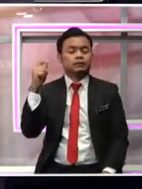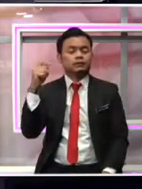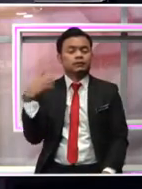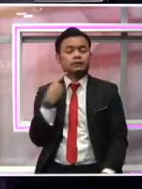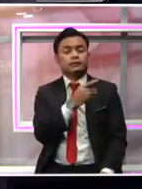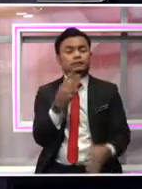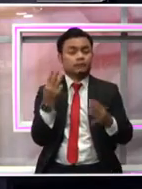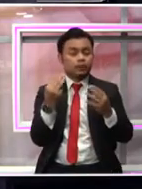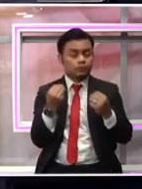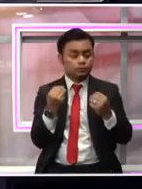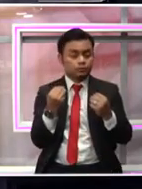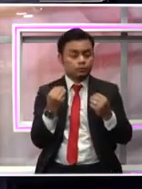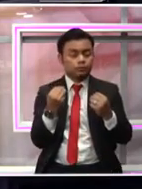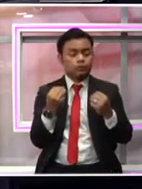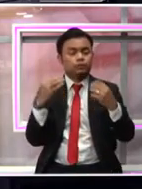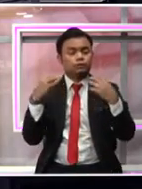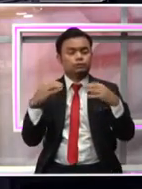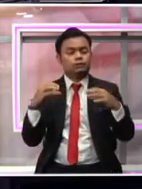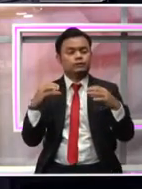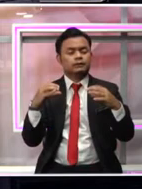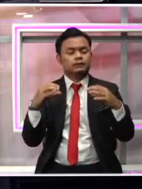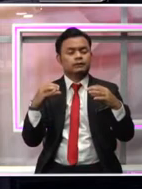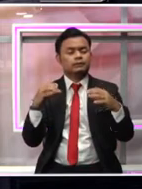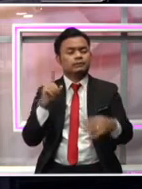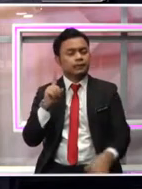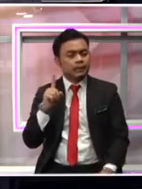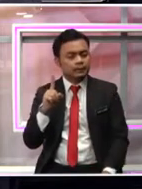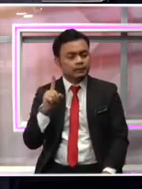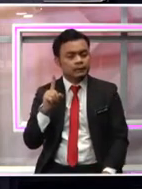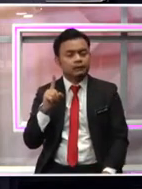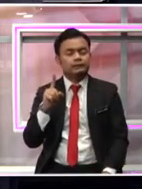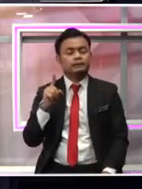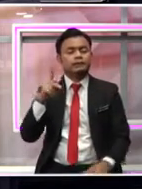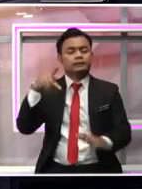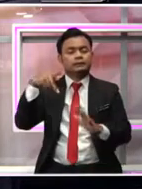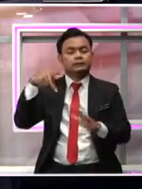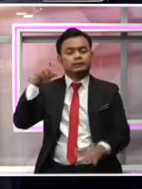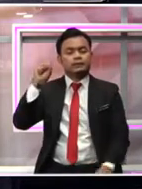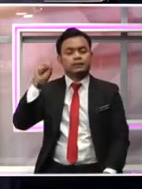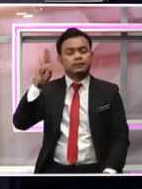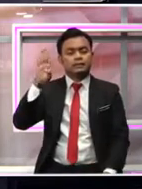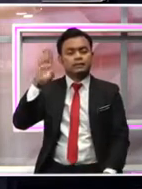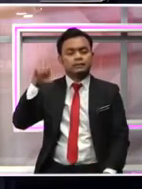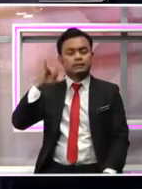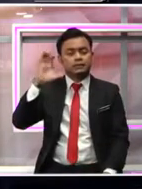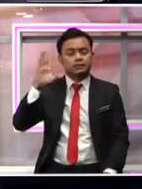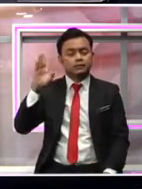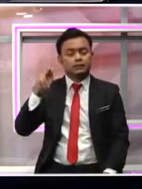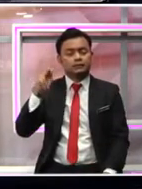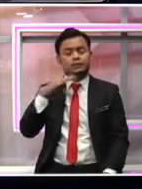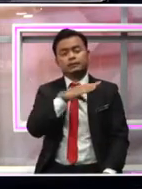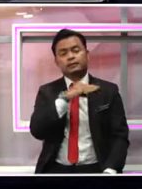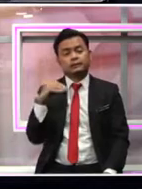makna ukur tahu tak yamane predikat yang manis tak J Yaman estark Jack yang mana ketika